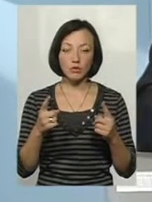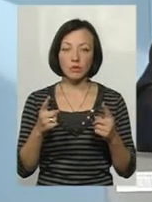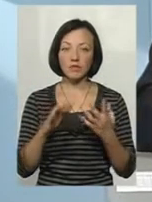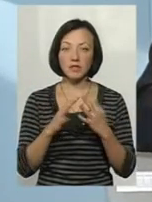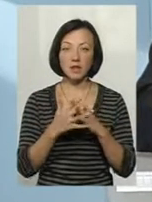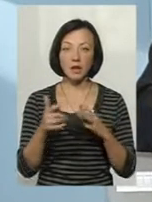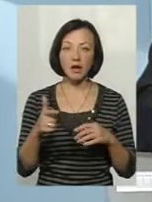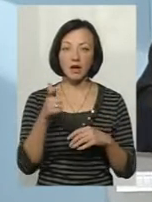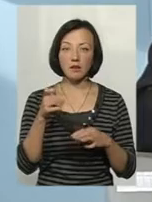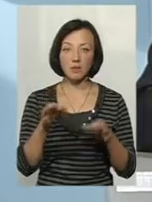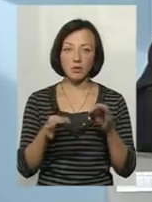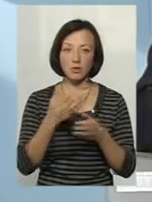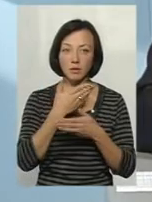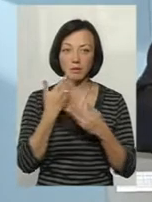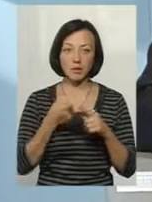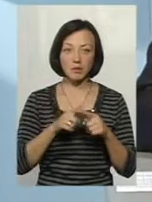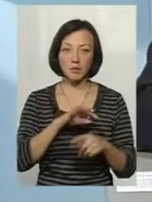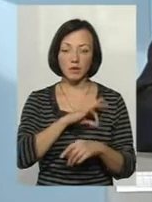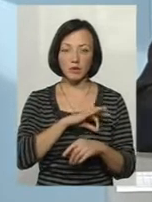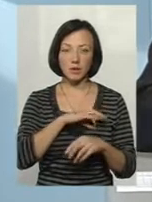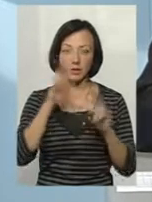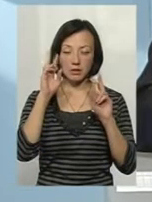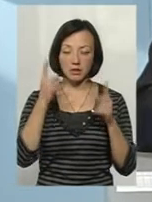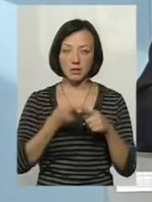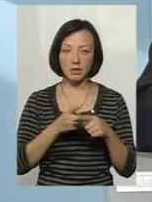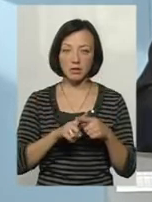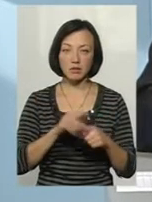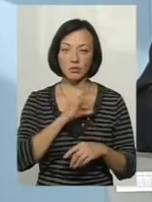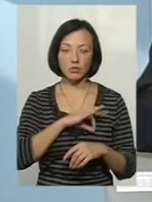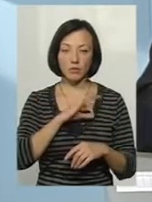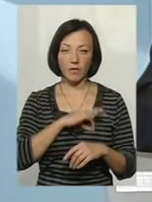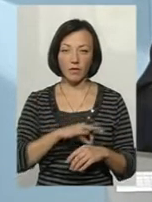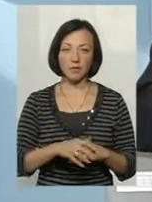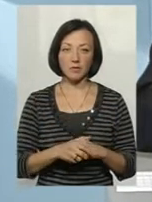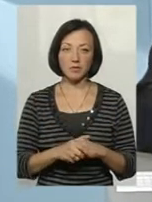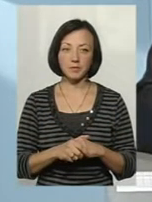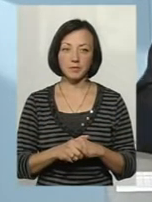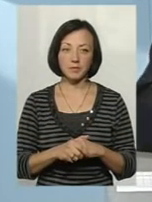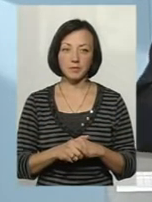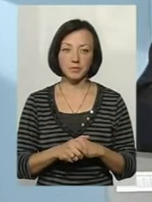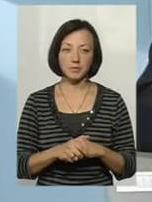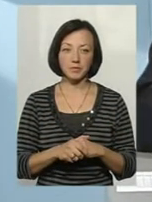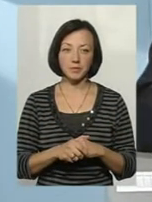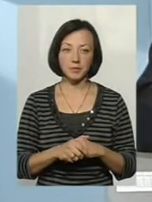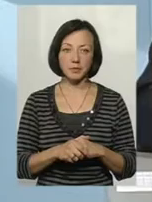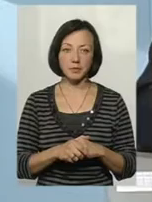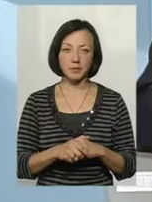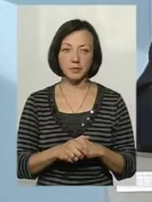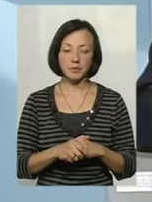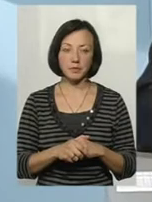них газу природного нема, вони цим не користуються, не знають, як користуватися. Ну і при